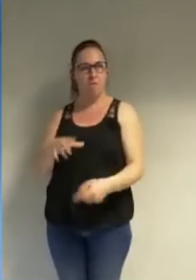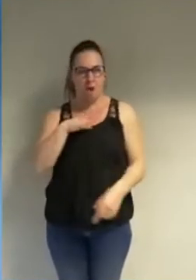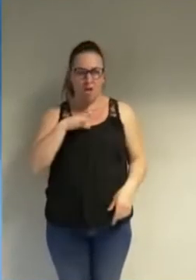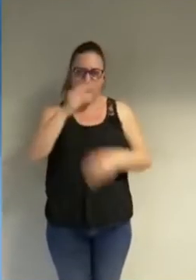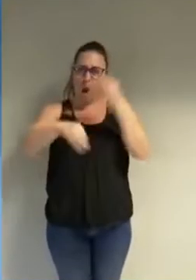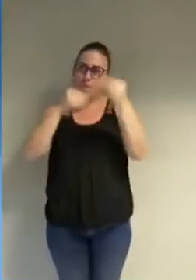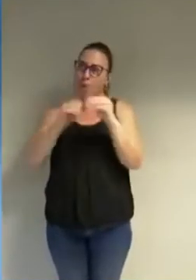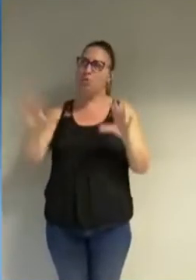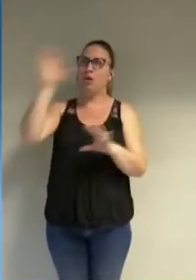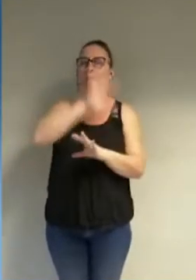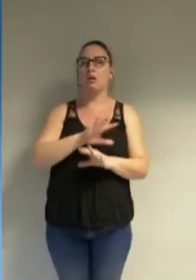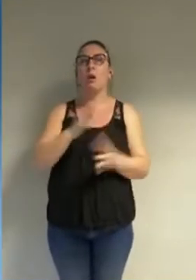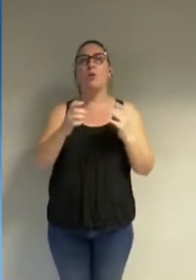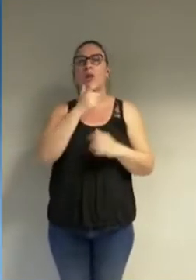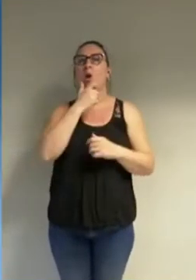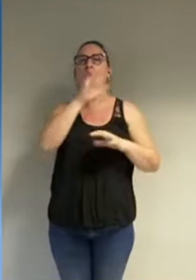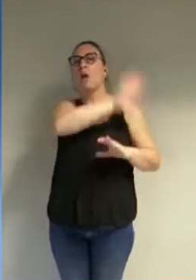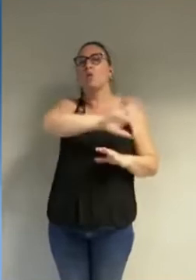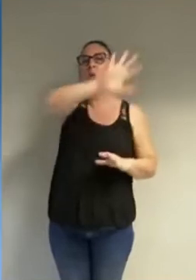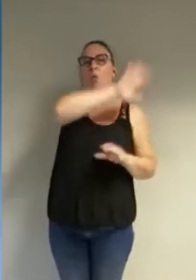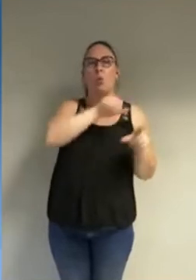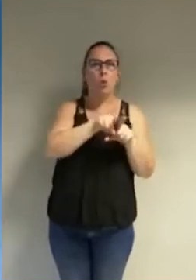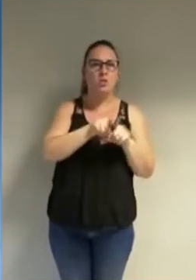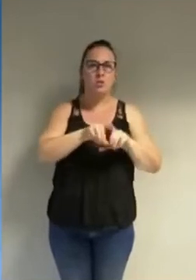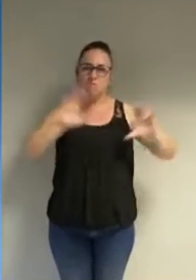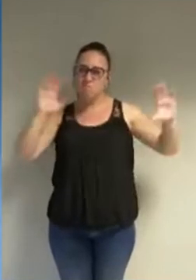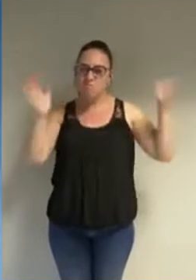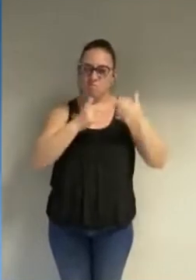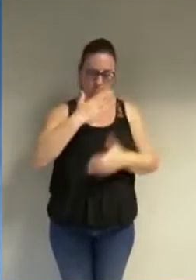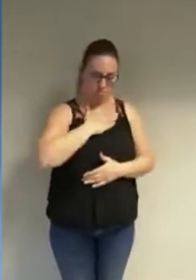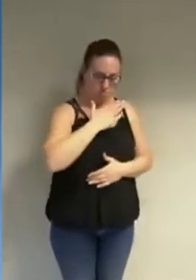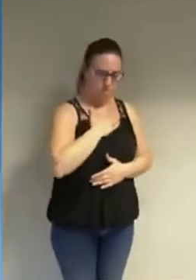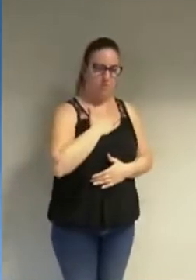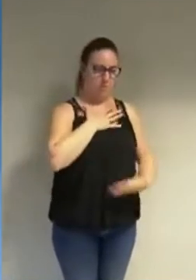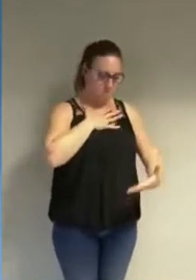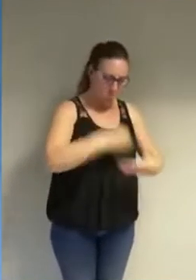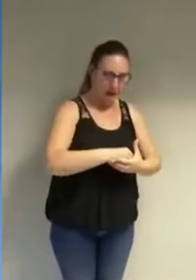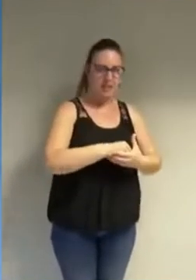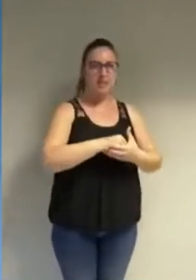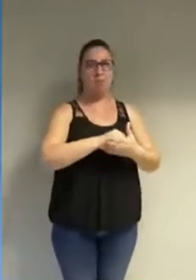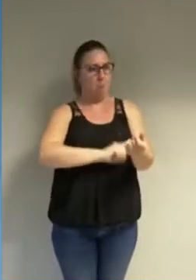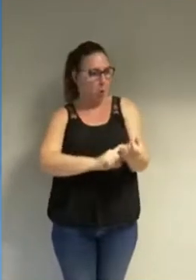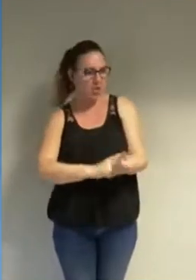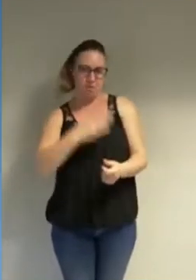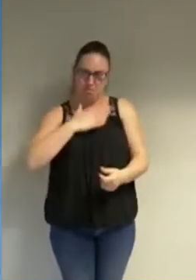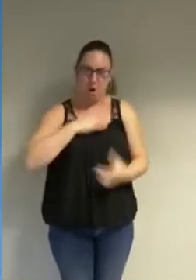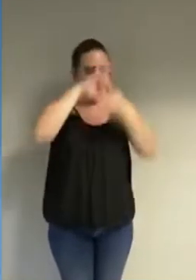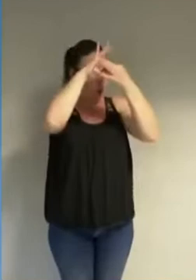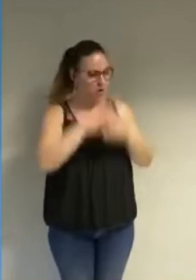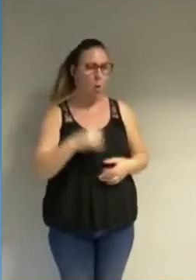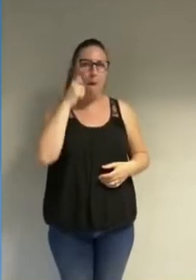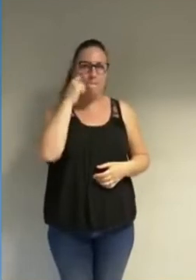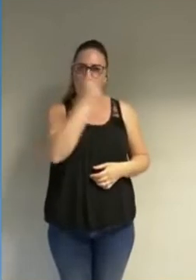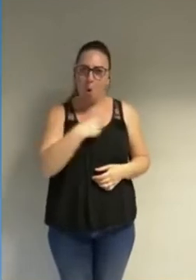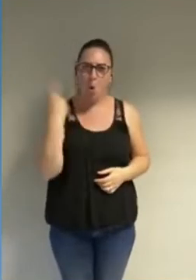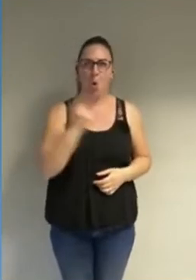à l'anglo-saxonne pour résumer, où chacun est replié sur son appartenance ethnique, sur sa religion, sur sa couleur de peau, sur son